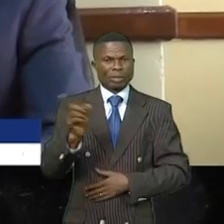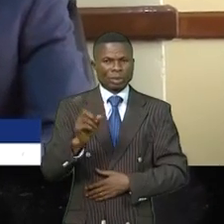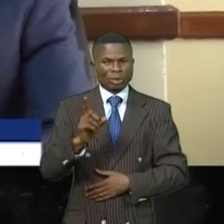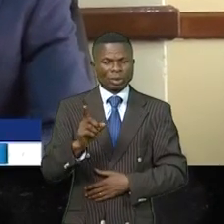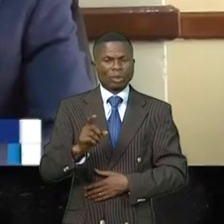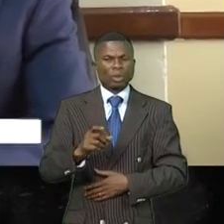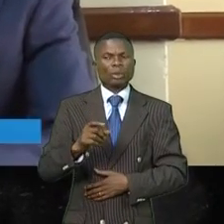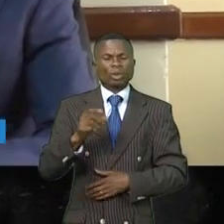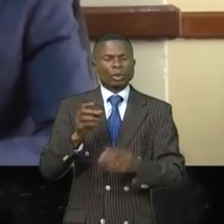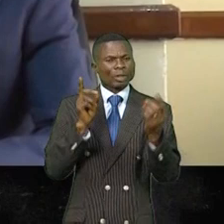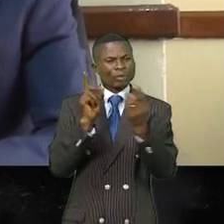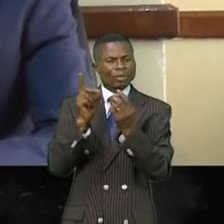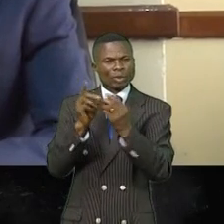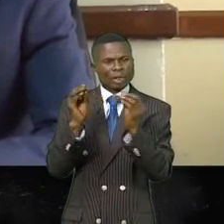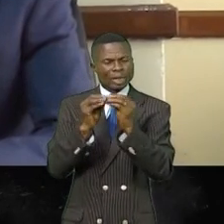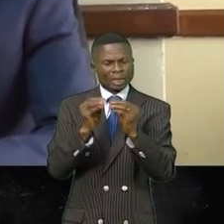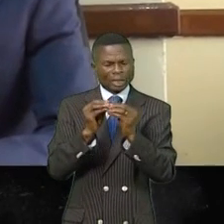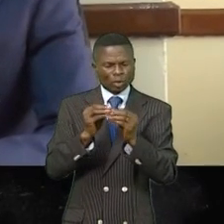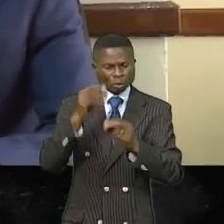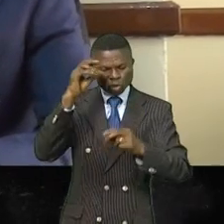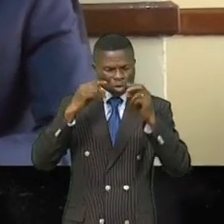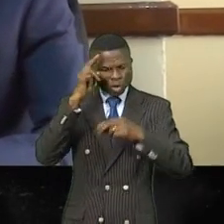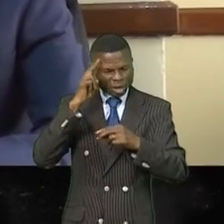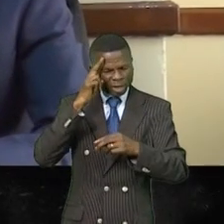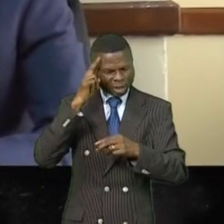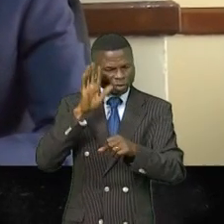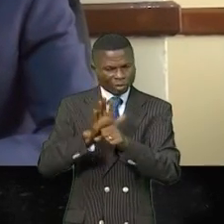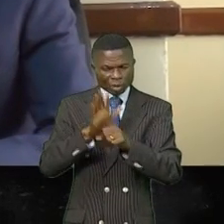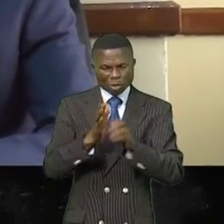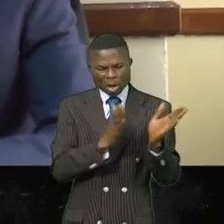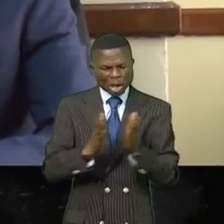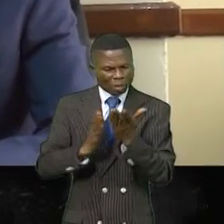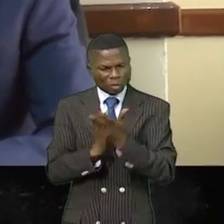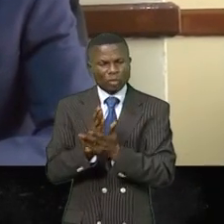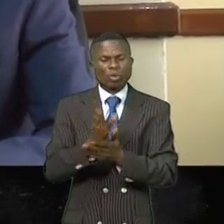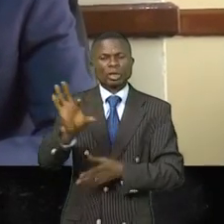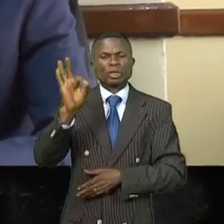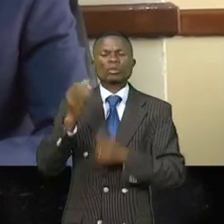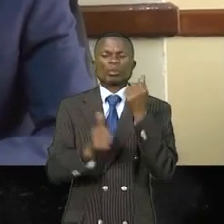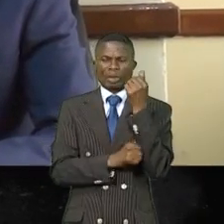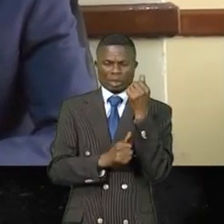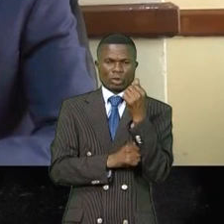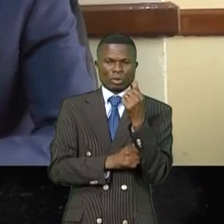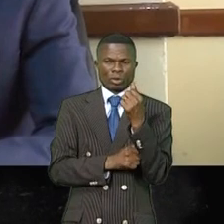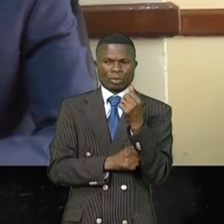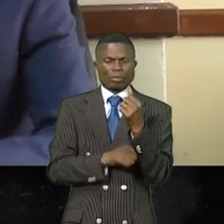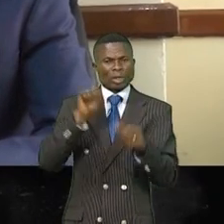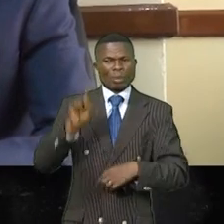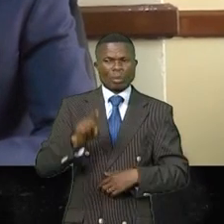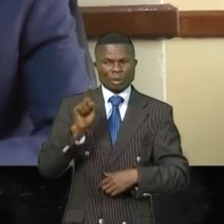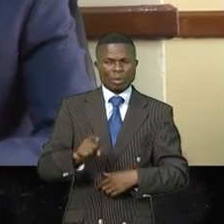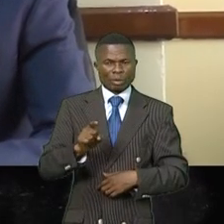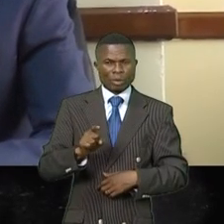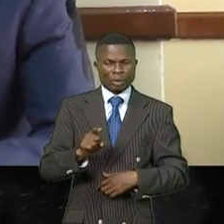fallait toujours des consultations, des calculs, ainsi de suite. Dans la méritocratie, bien entendu. Et aussi, là, nous avons besoin maintenant de